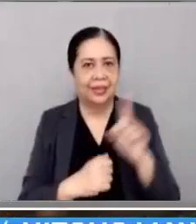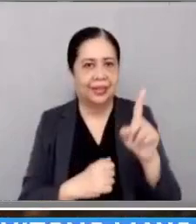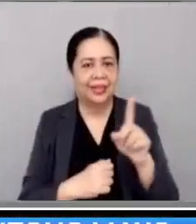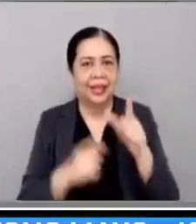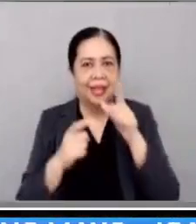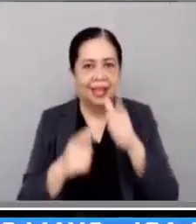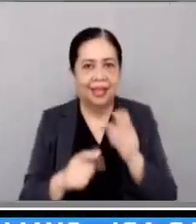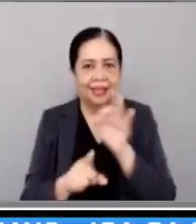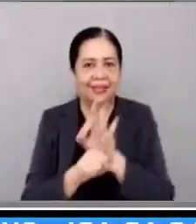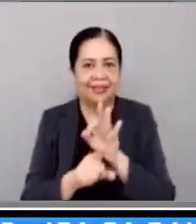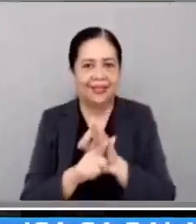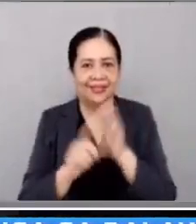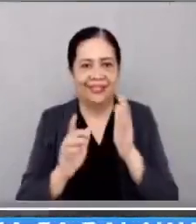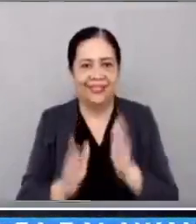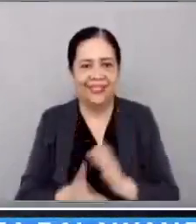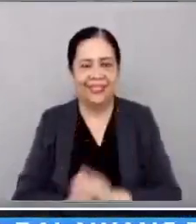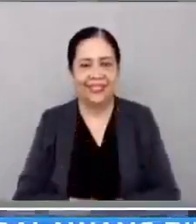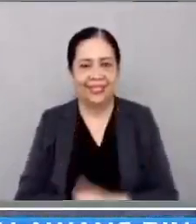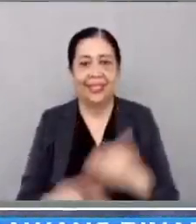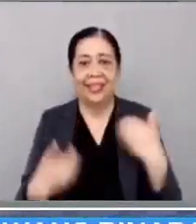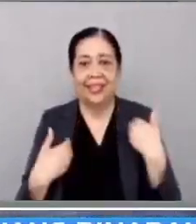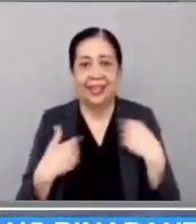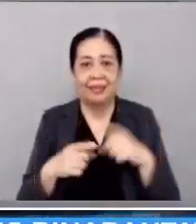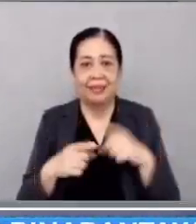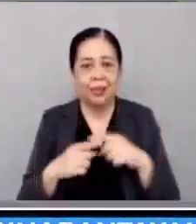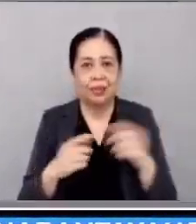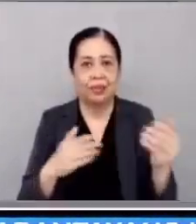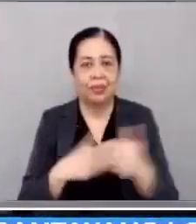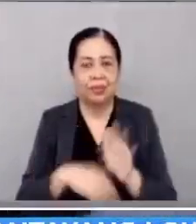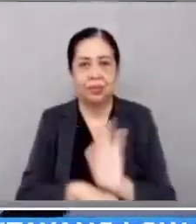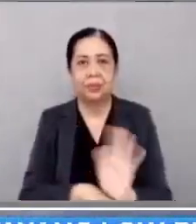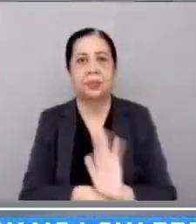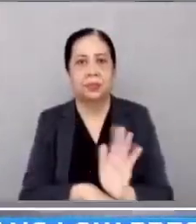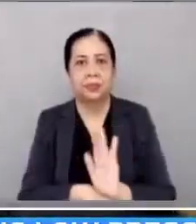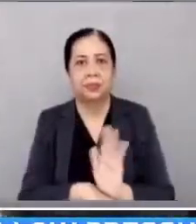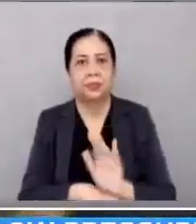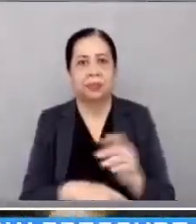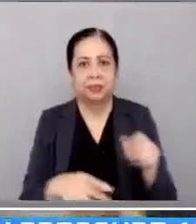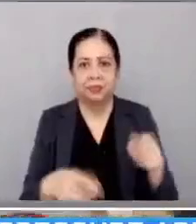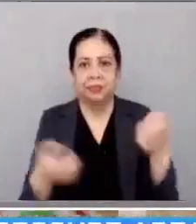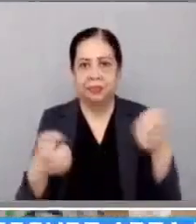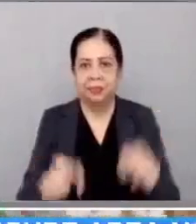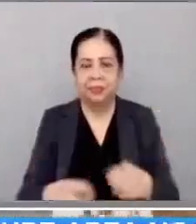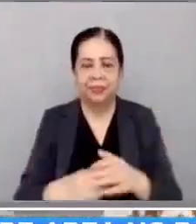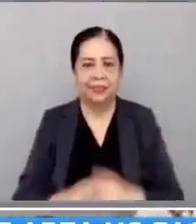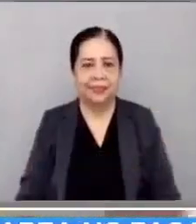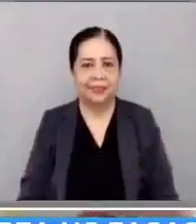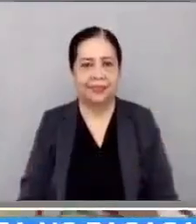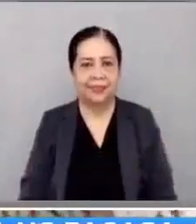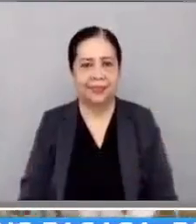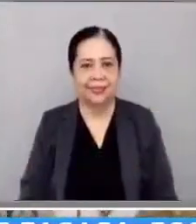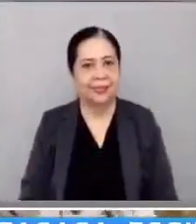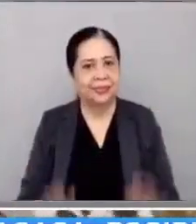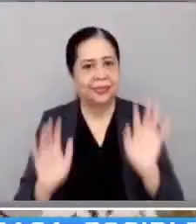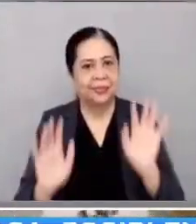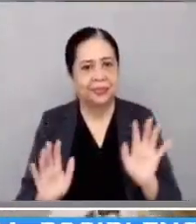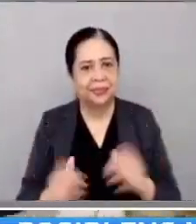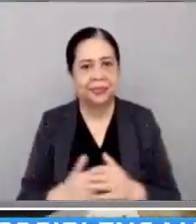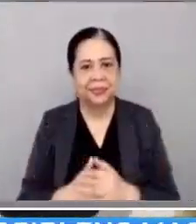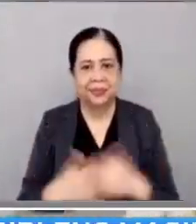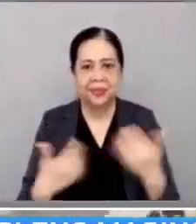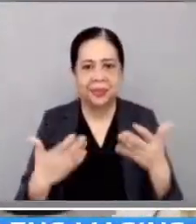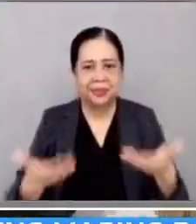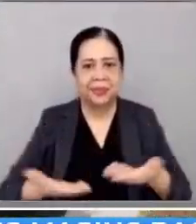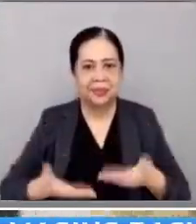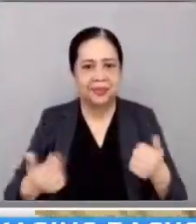fan. Nagkaroon din ng advance screening ang pelikula sa event. What an amazing welcome we give. This is just such a